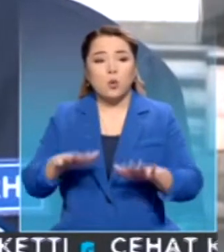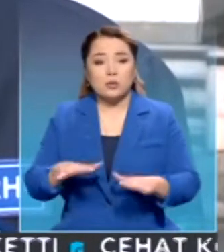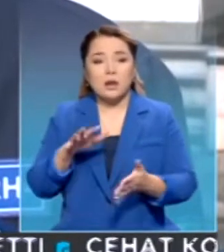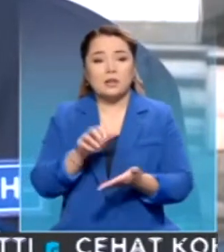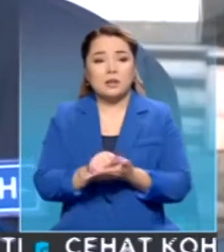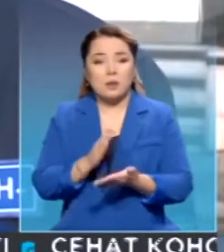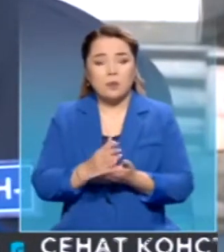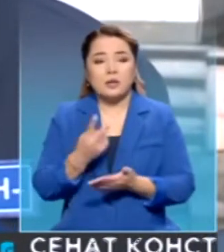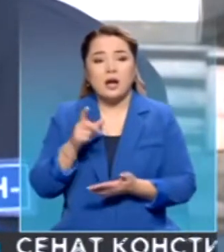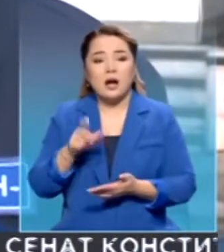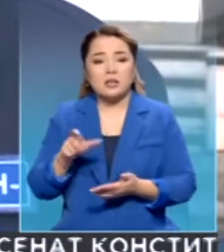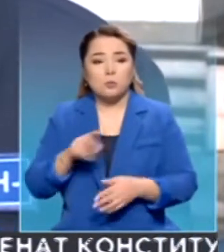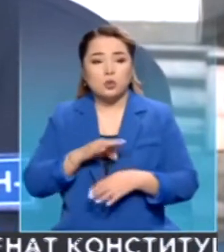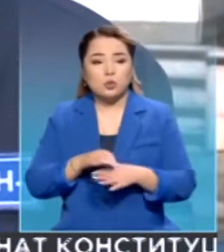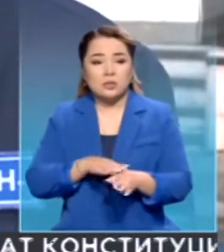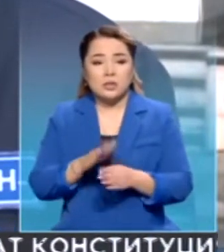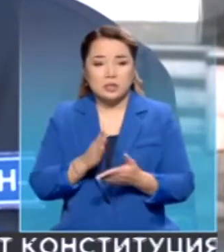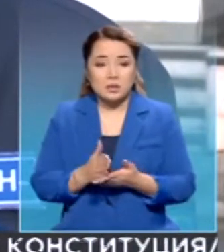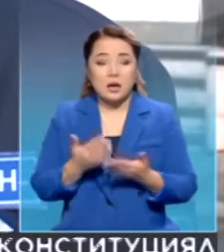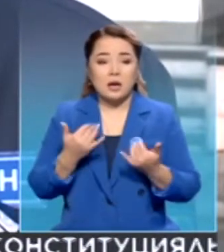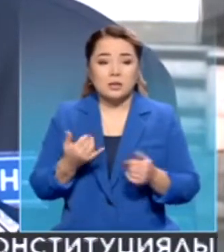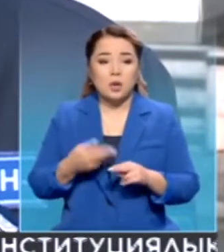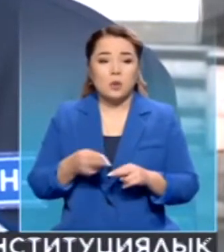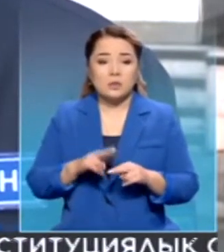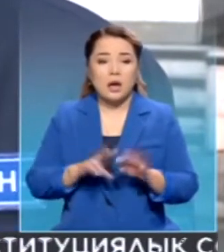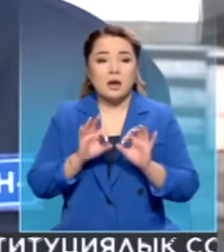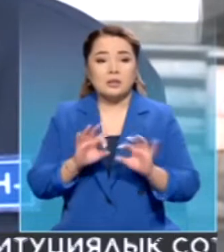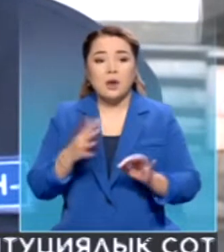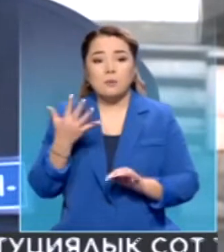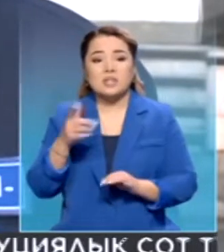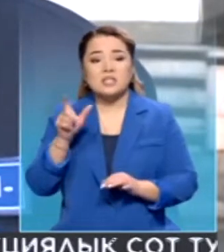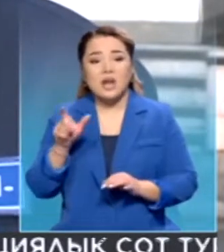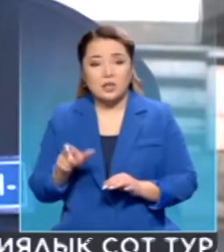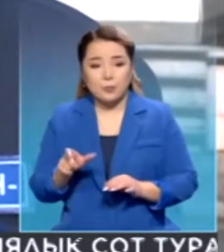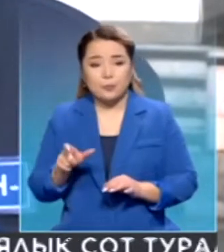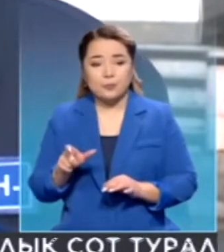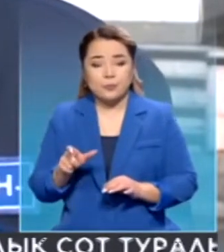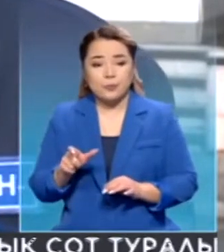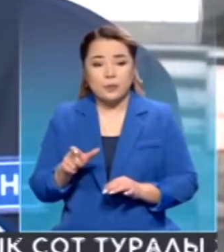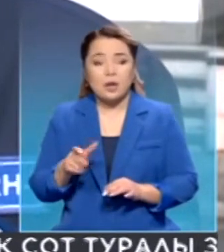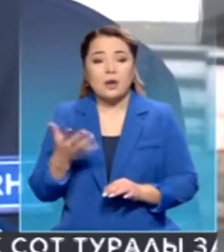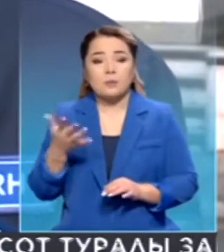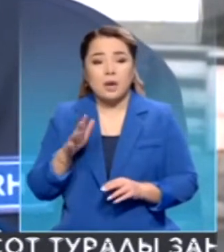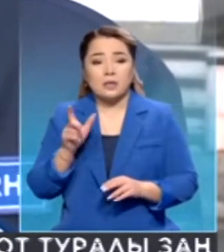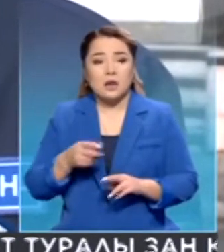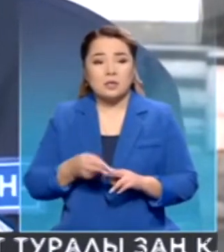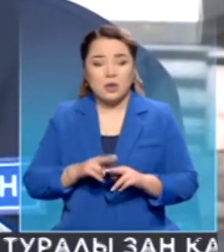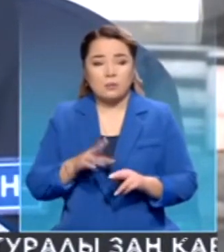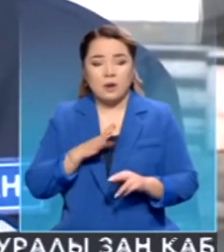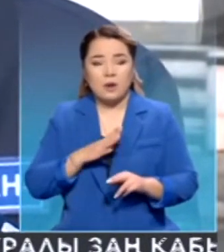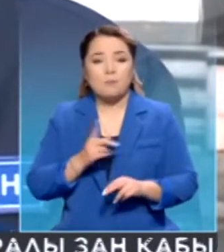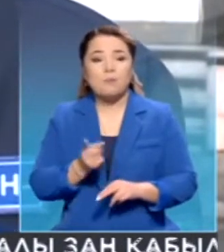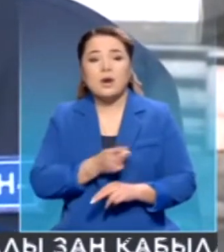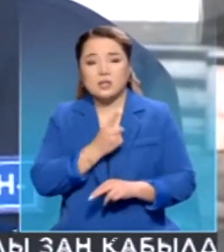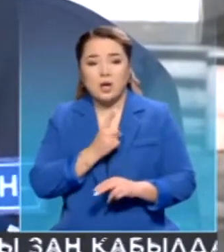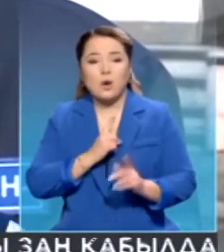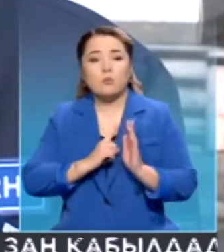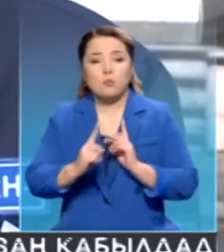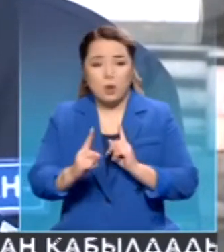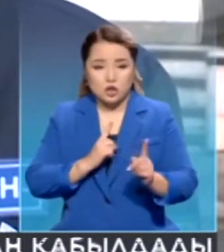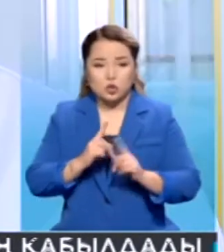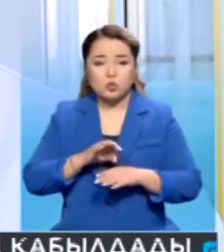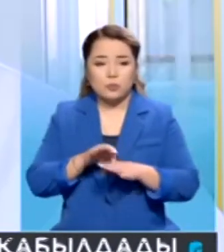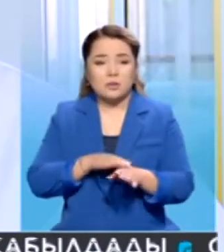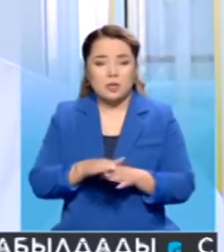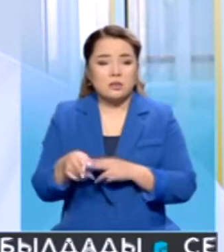да 2 адам жұмыс істеген. И жаңағы айтып отырған 5-ші адам, ол мастер дейді, ол маршрутпен жүретін кісі ғой, сол жерге келген